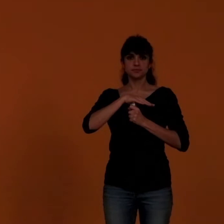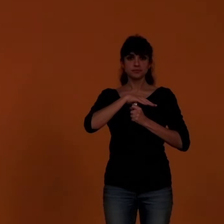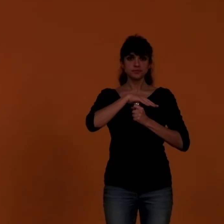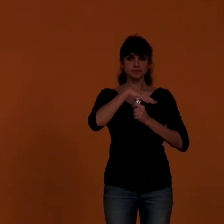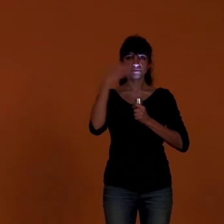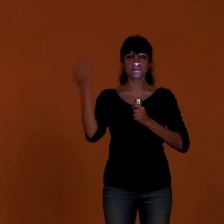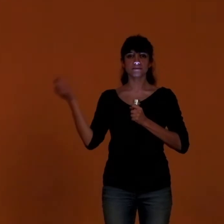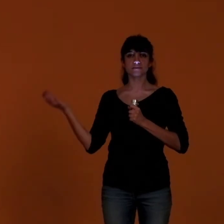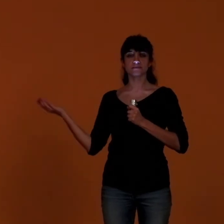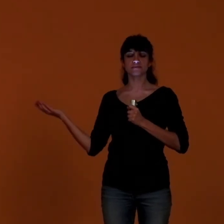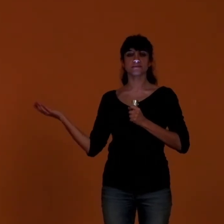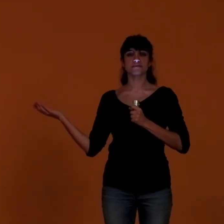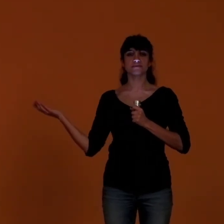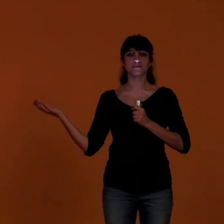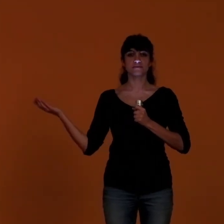Bona nit,